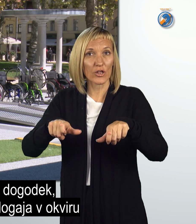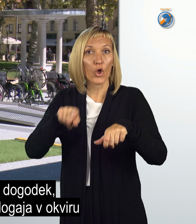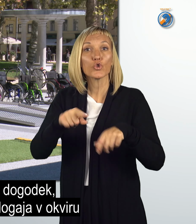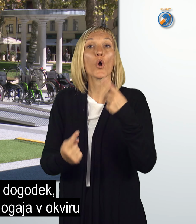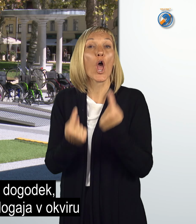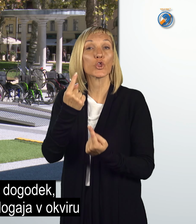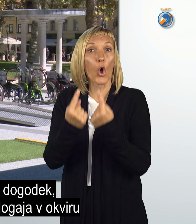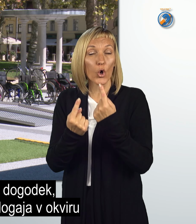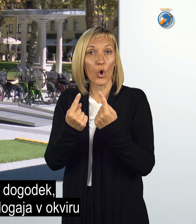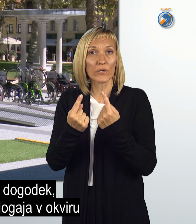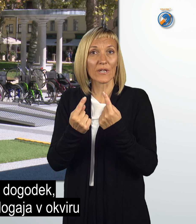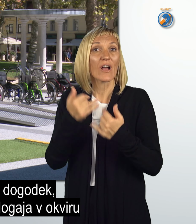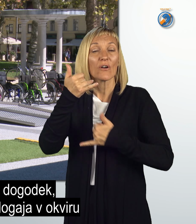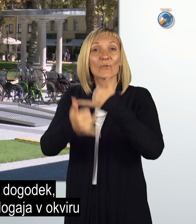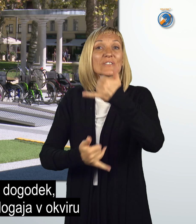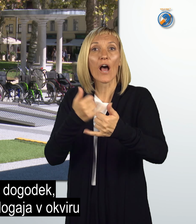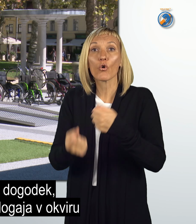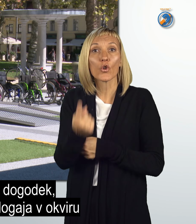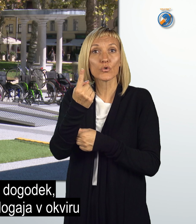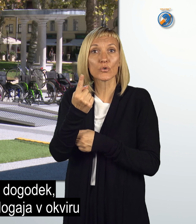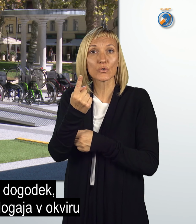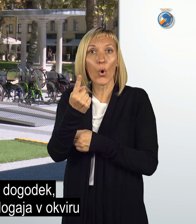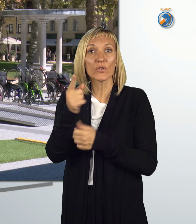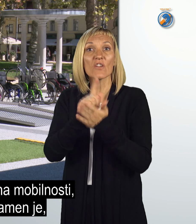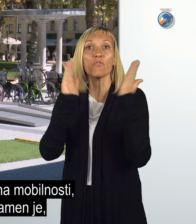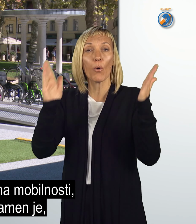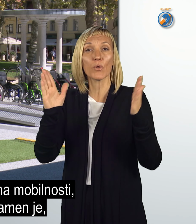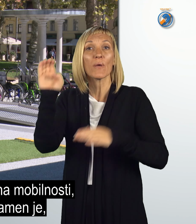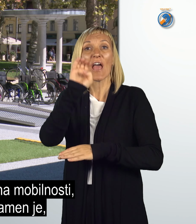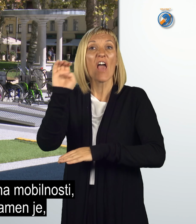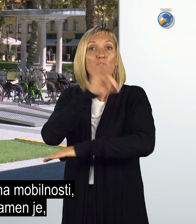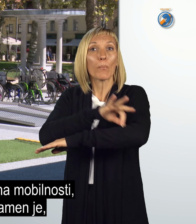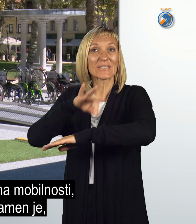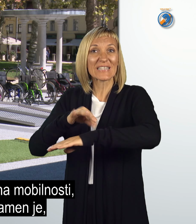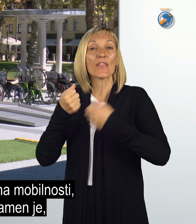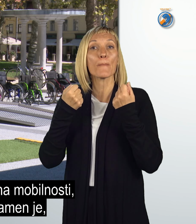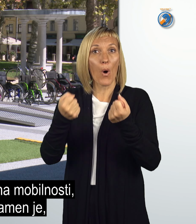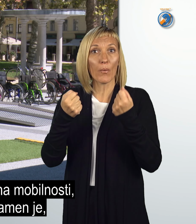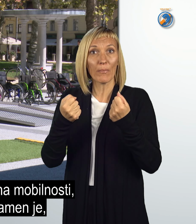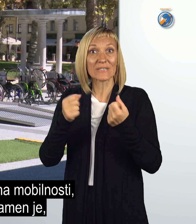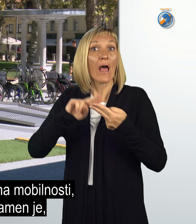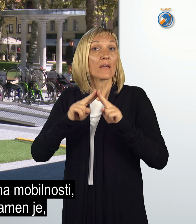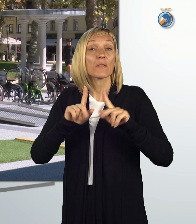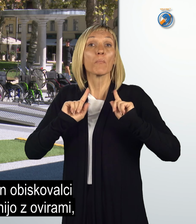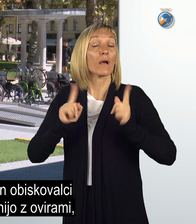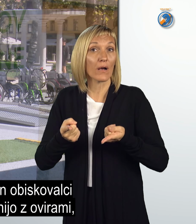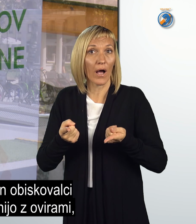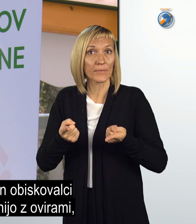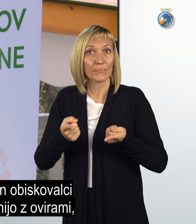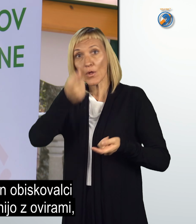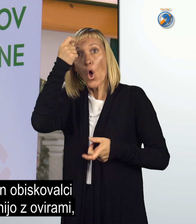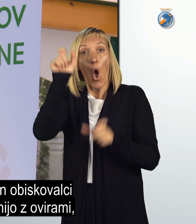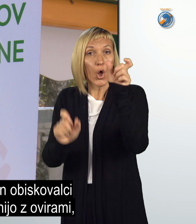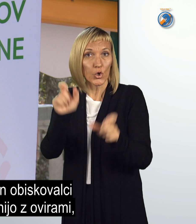Ovirantlon je dogodek, ki se vsako leto dogaja v okviru Evropskega tedna mobilnosti in katerega namen je, da